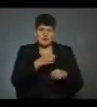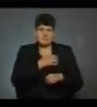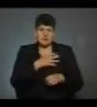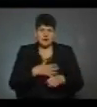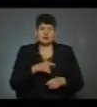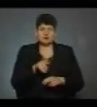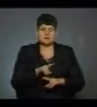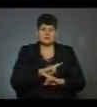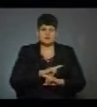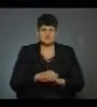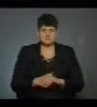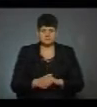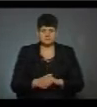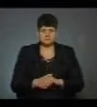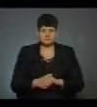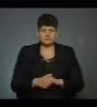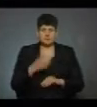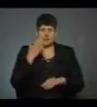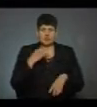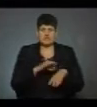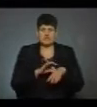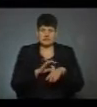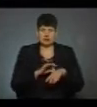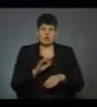В'ячеслав загинув. Коли тіло В'ячеслава